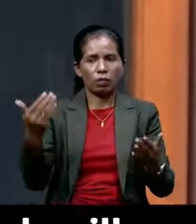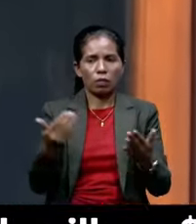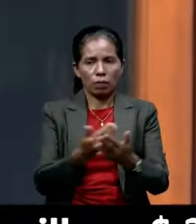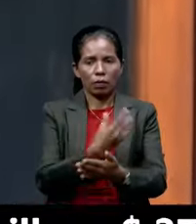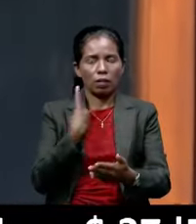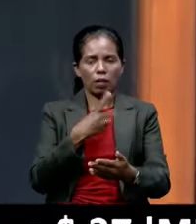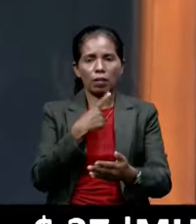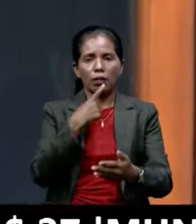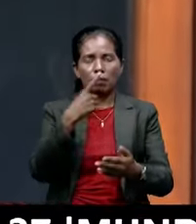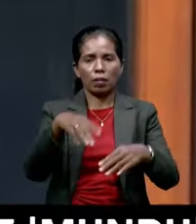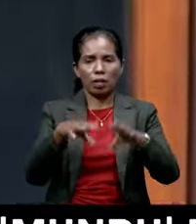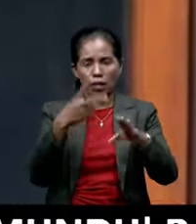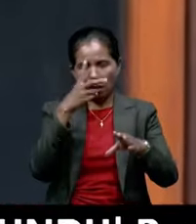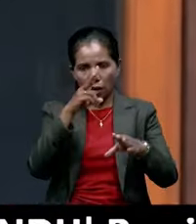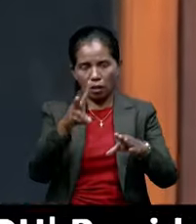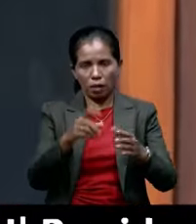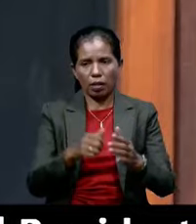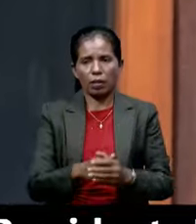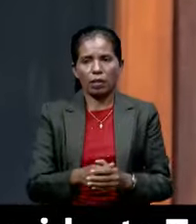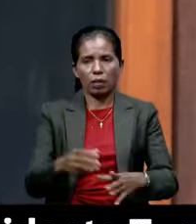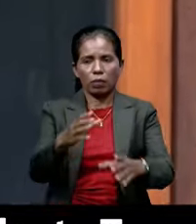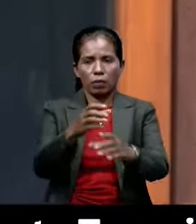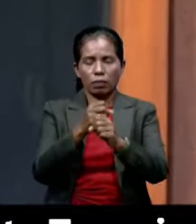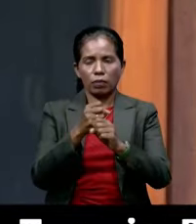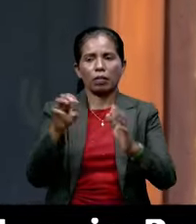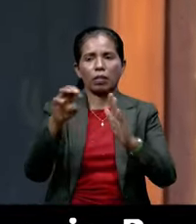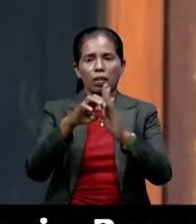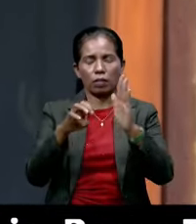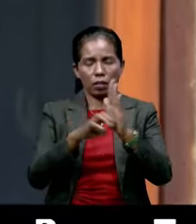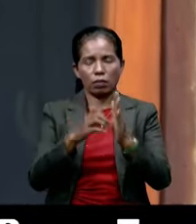ami hak dasa ami foti estado neosang